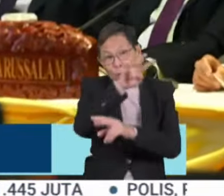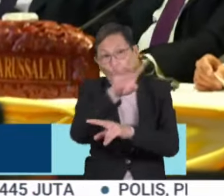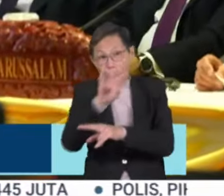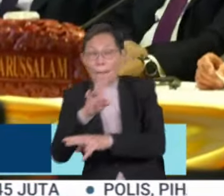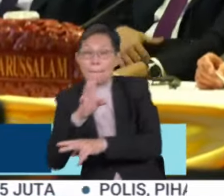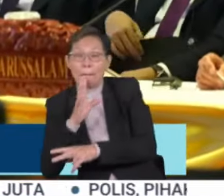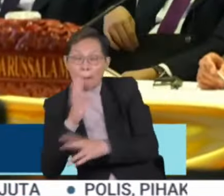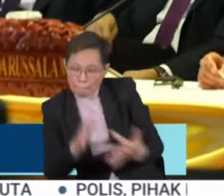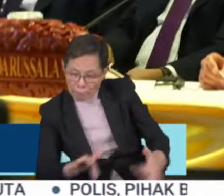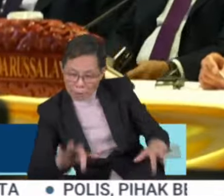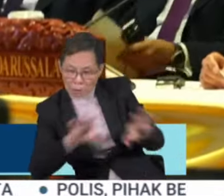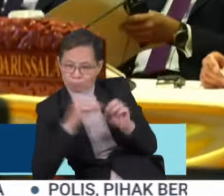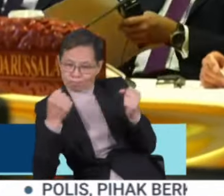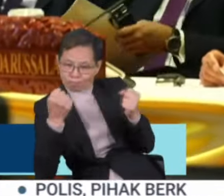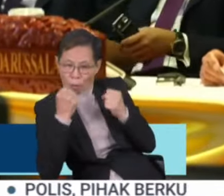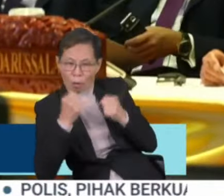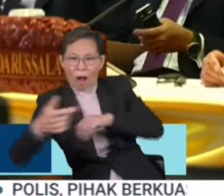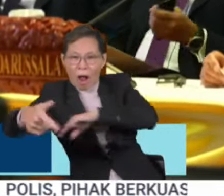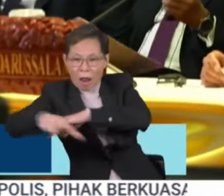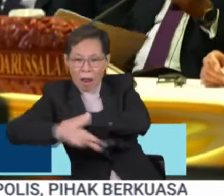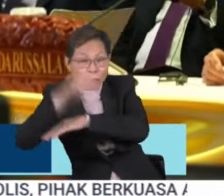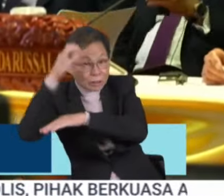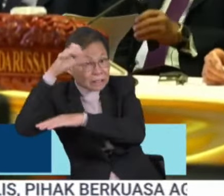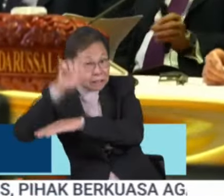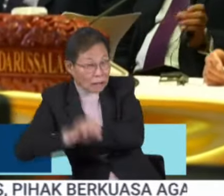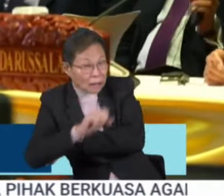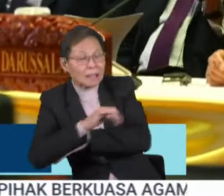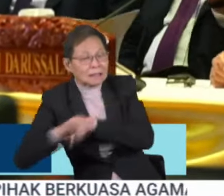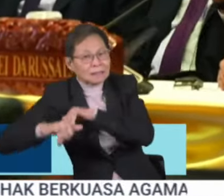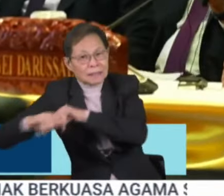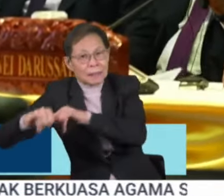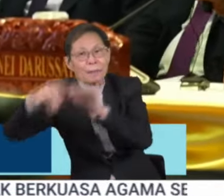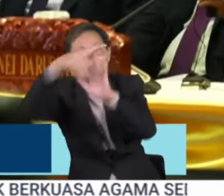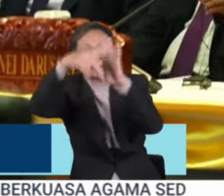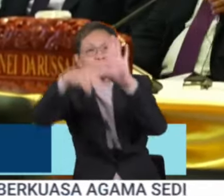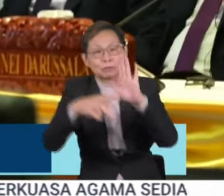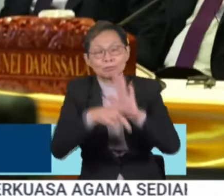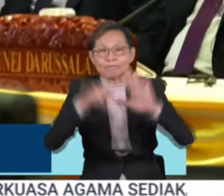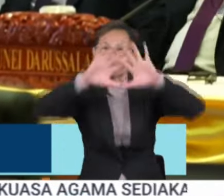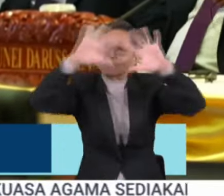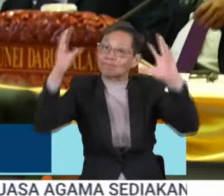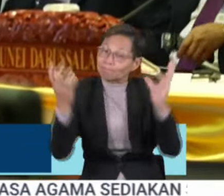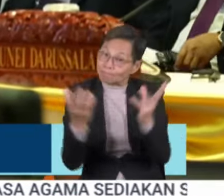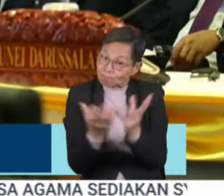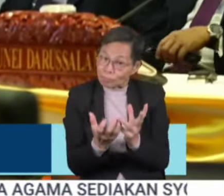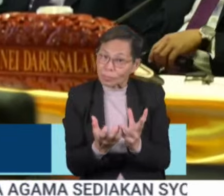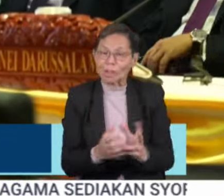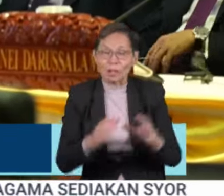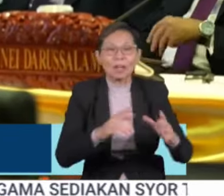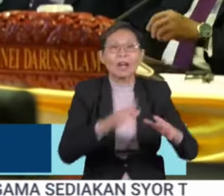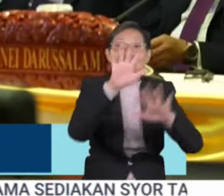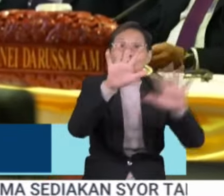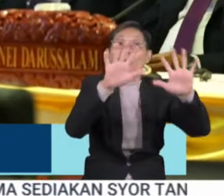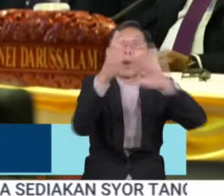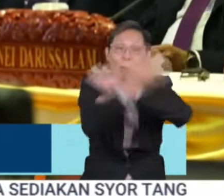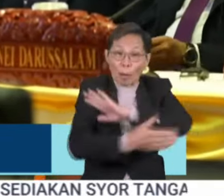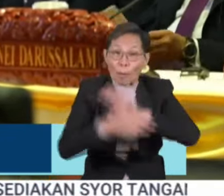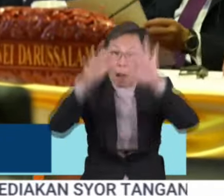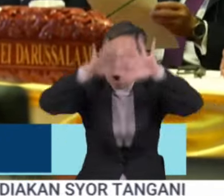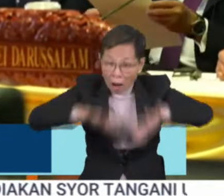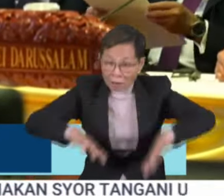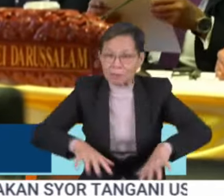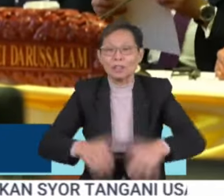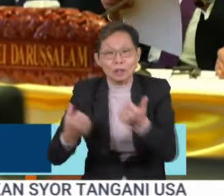berkata pentingnya kestabilan di Laut China Selatan selaras prinsip undang-undang antarabangsa. Blok 10 negara juga